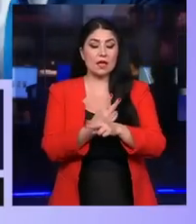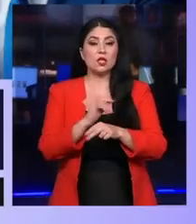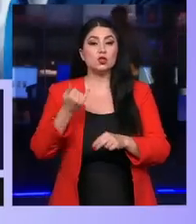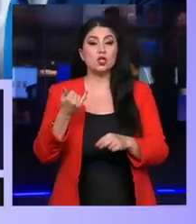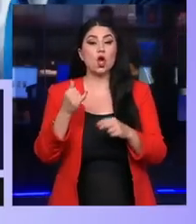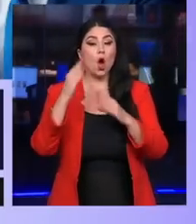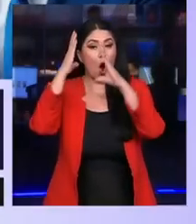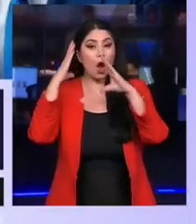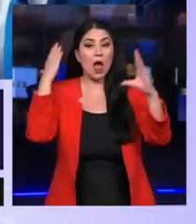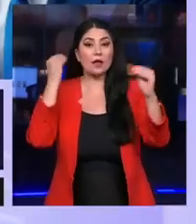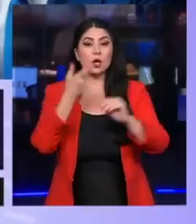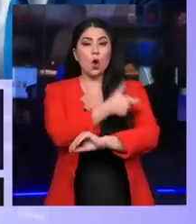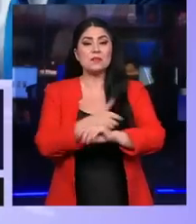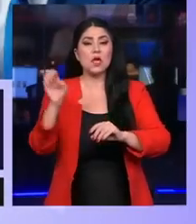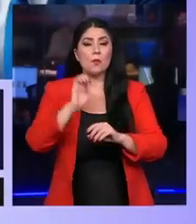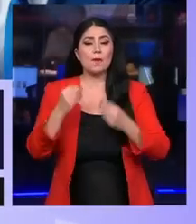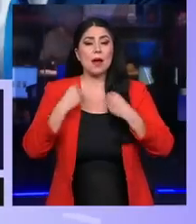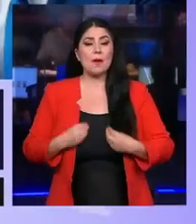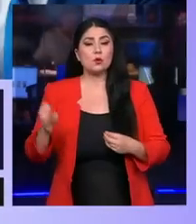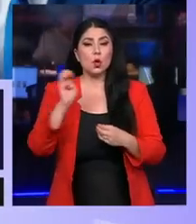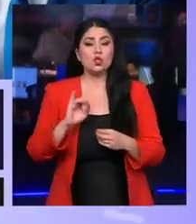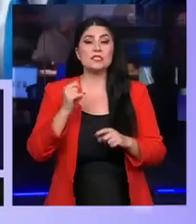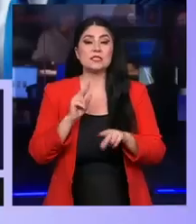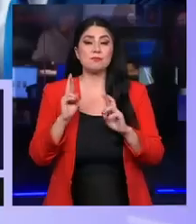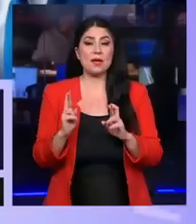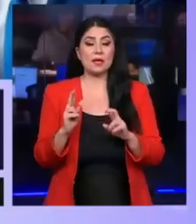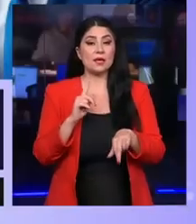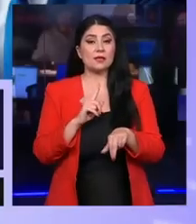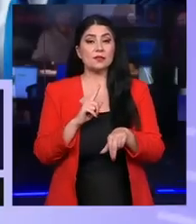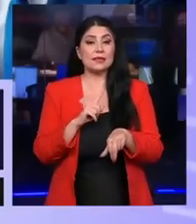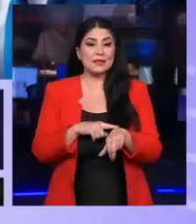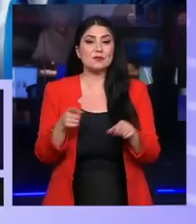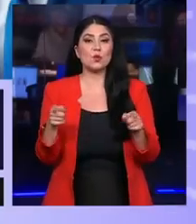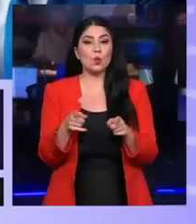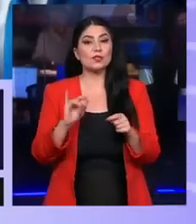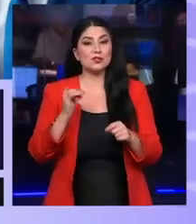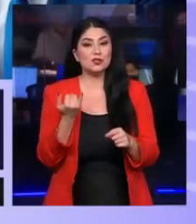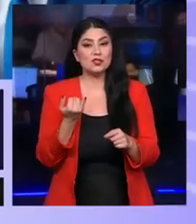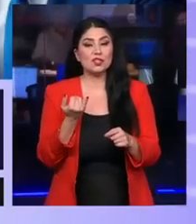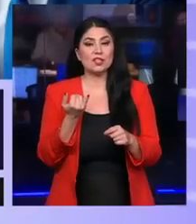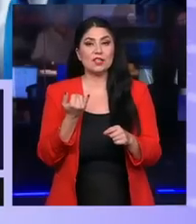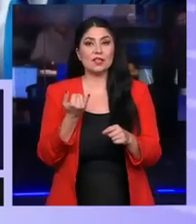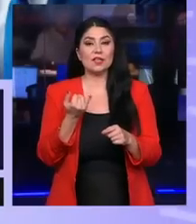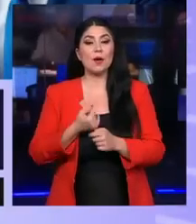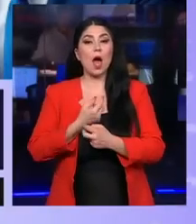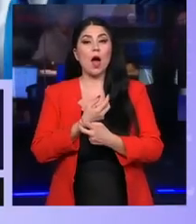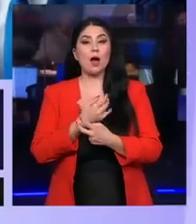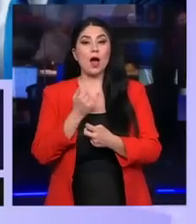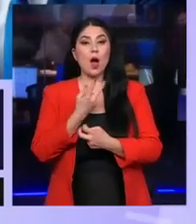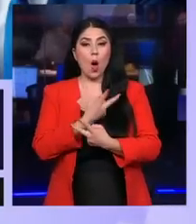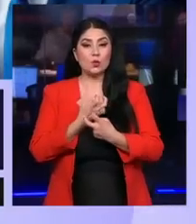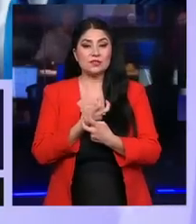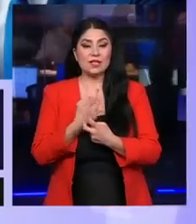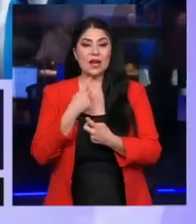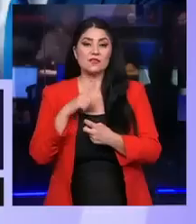inclusiv Olanda, Comisia Europeană, Parlamentul European și sper cât de curând să își corecteze poziția și ultimul